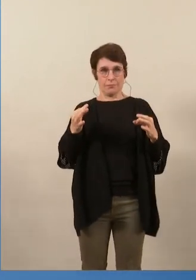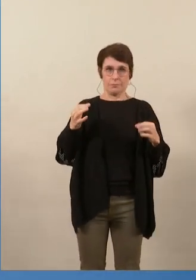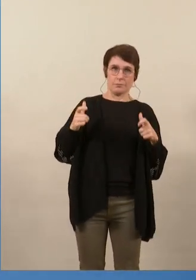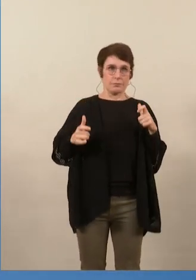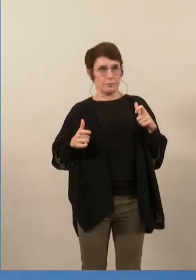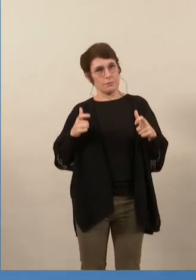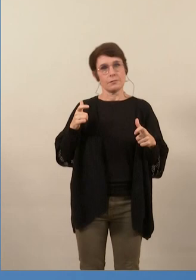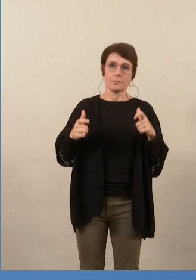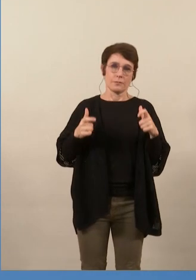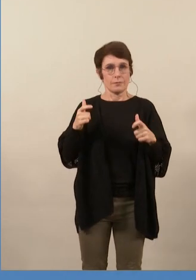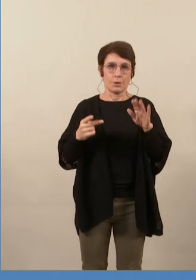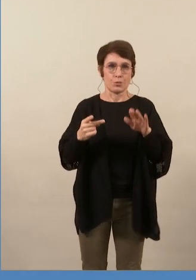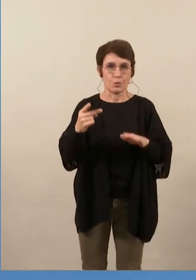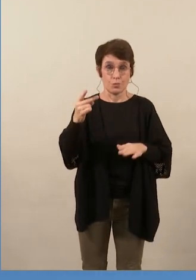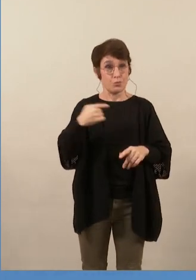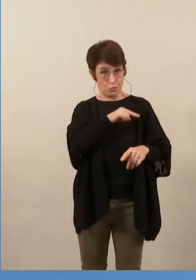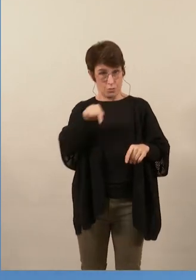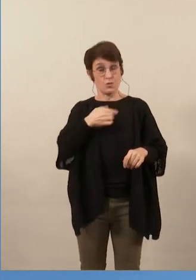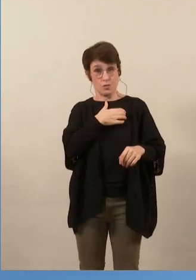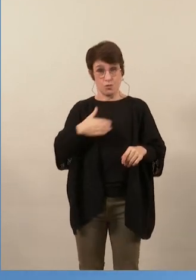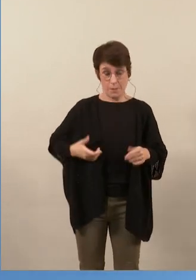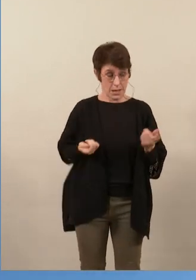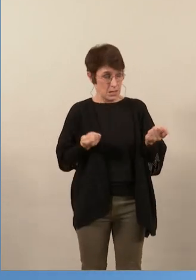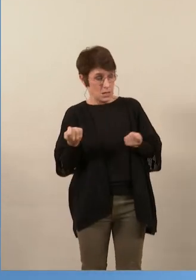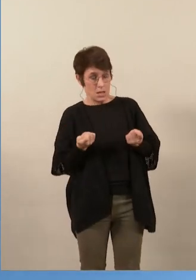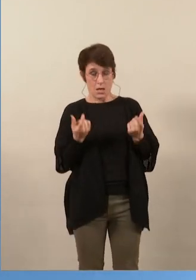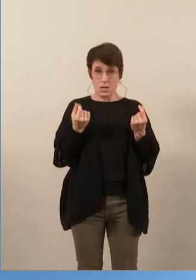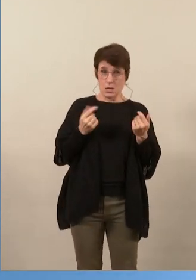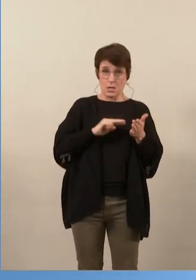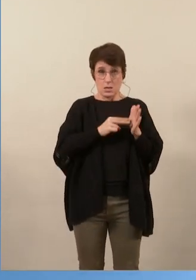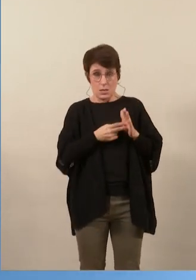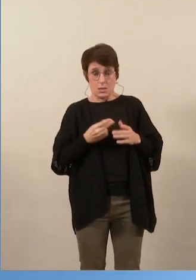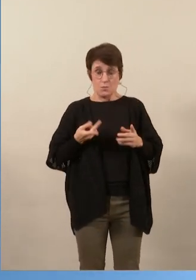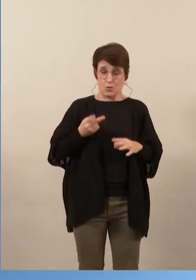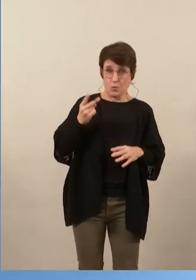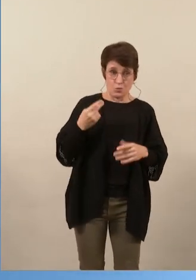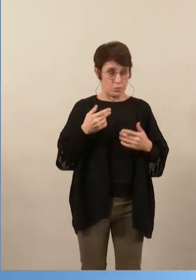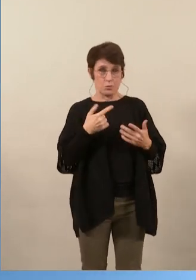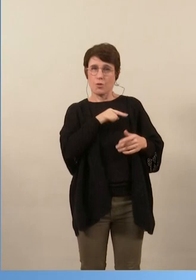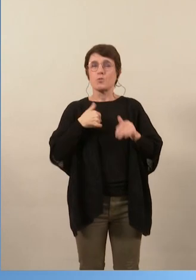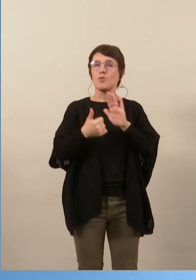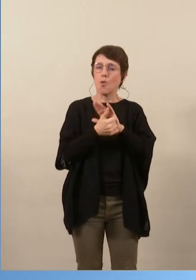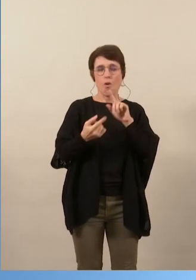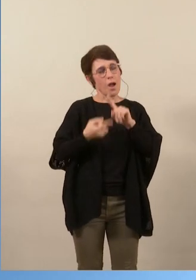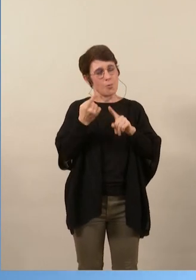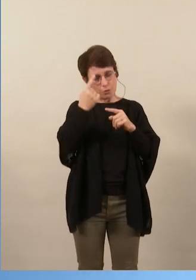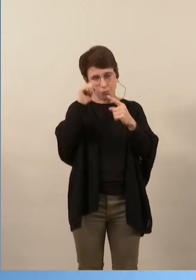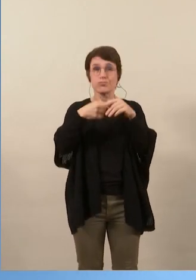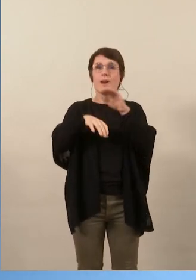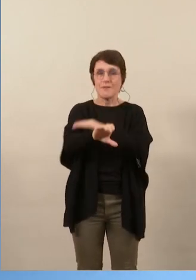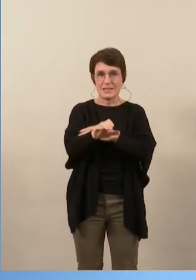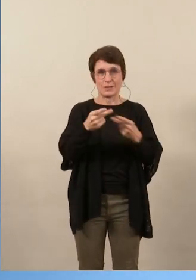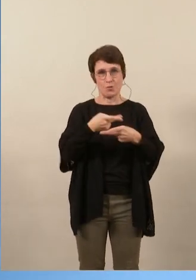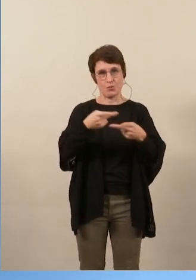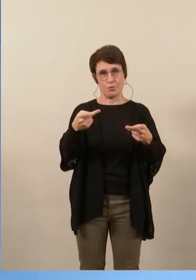les collectivités et il nous faire attention à préserver cela nous assumons un rôle essentiel en matière d'investissement public au